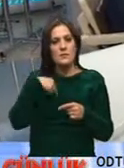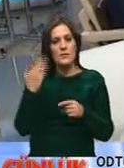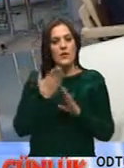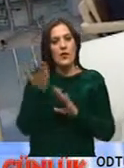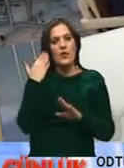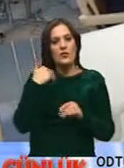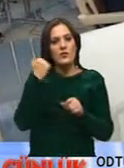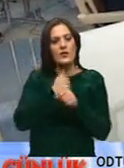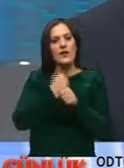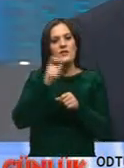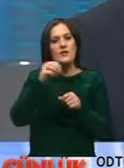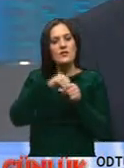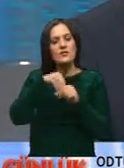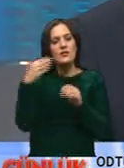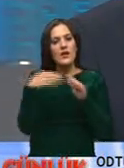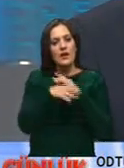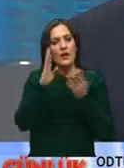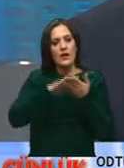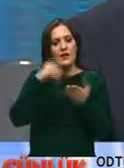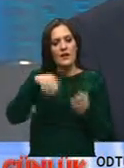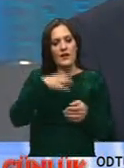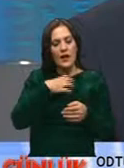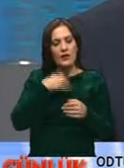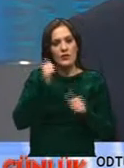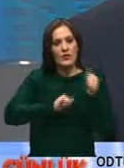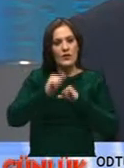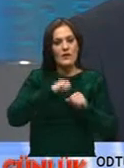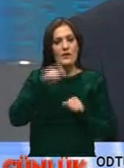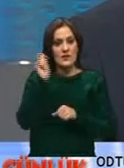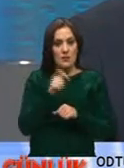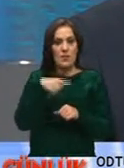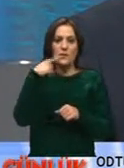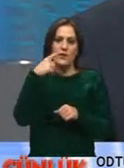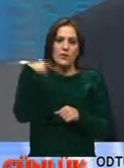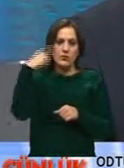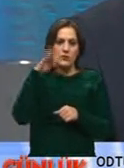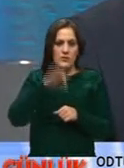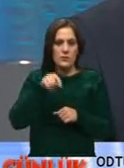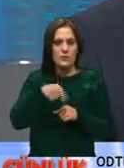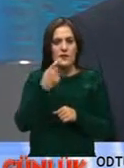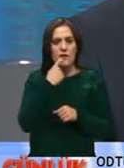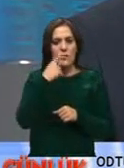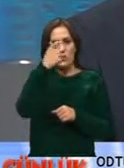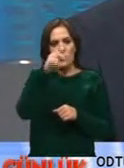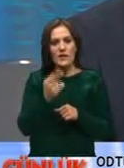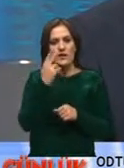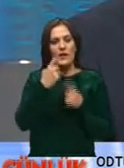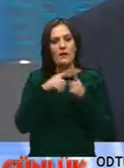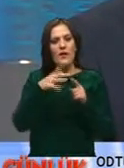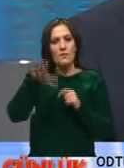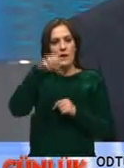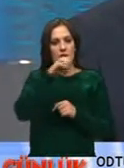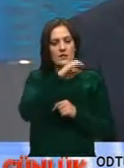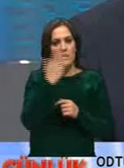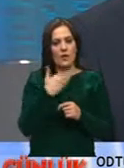daha önceki GGC'lere katılan arkadaşlar kendi üniversitelerinde düzenleyelim diye düşündüler ve şu anda bu sene Türkiye'de 7 farklı merkezde